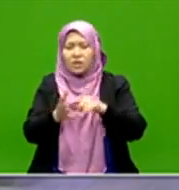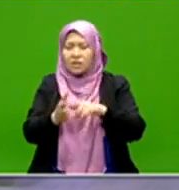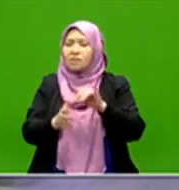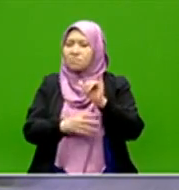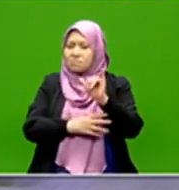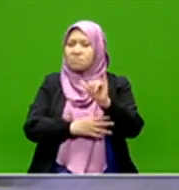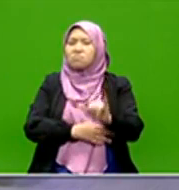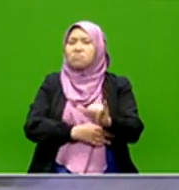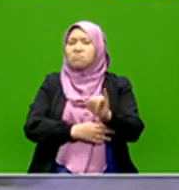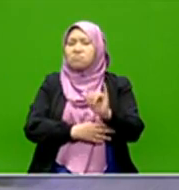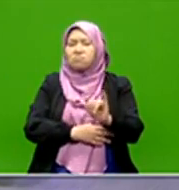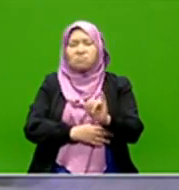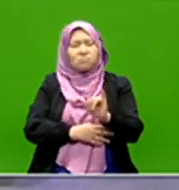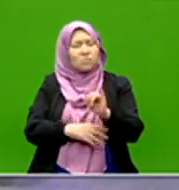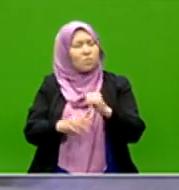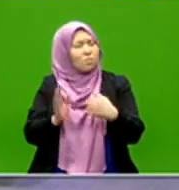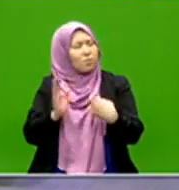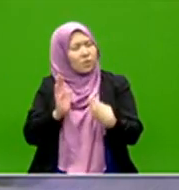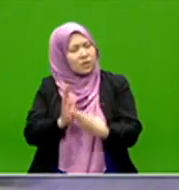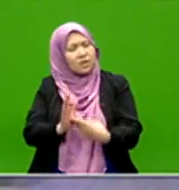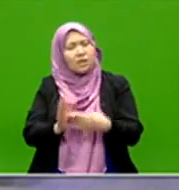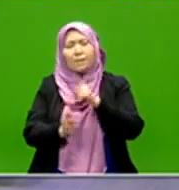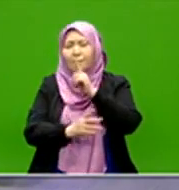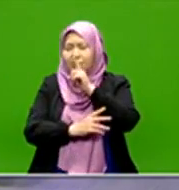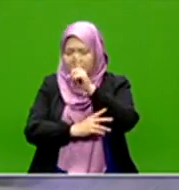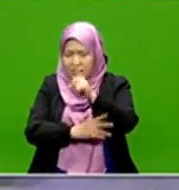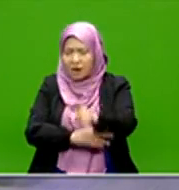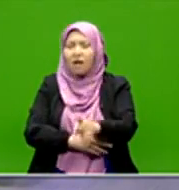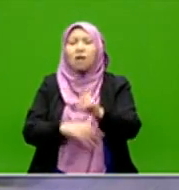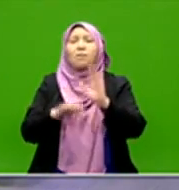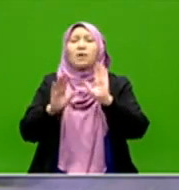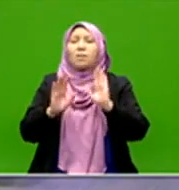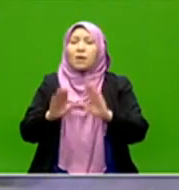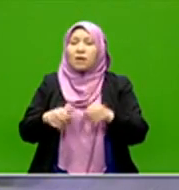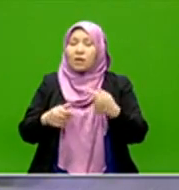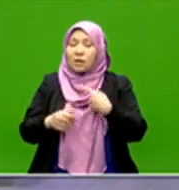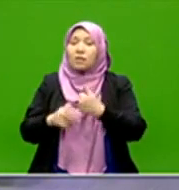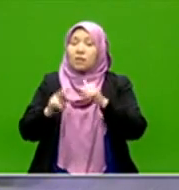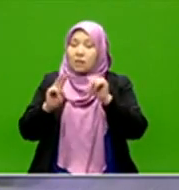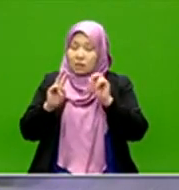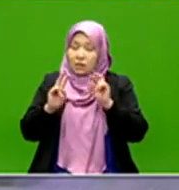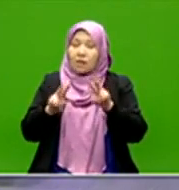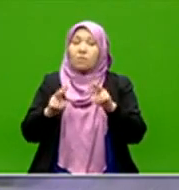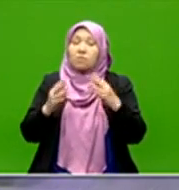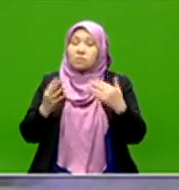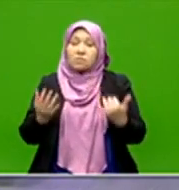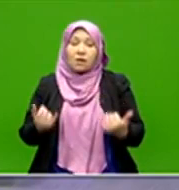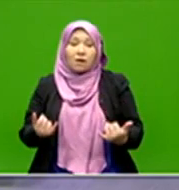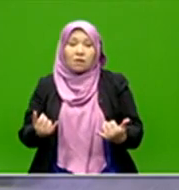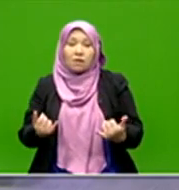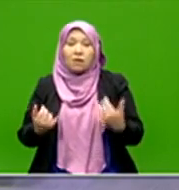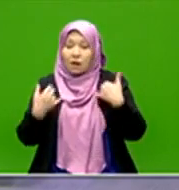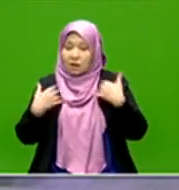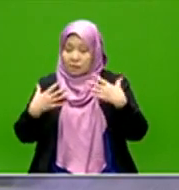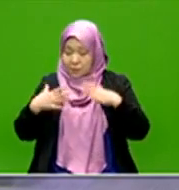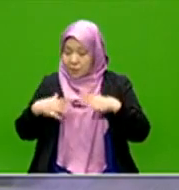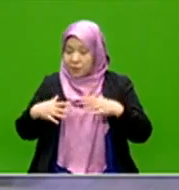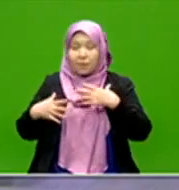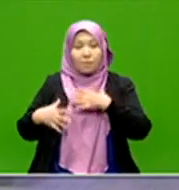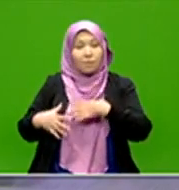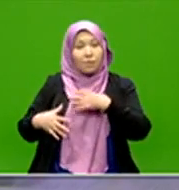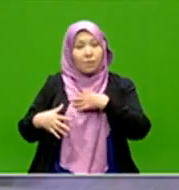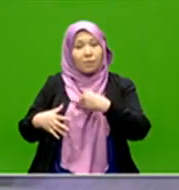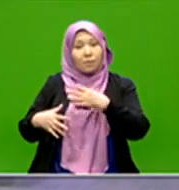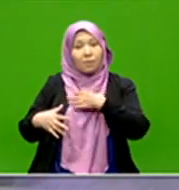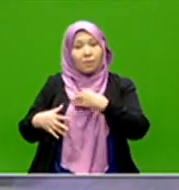Allah. Ya, memang terbukti benar sebagaimana kita lihat ya. Kita pakai inilah ya. Okey. Ini ada putih tapi ada tambah lagi satu Allah